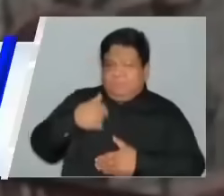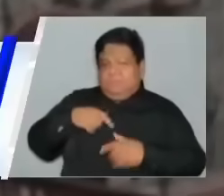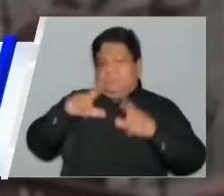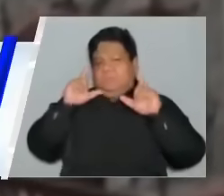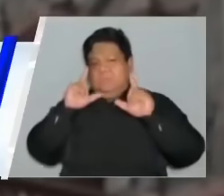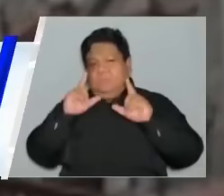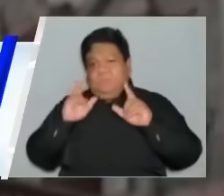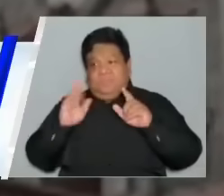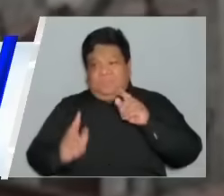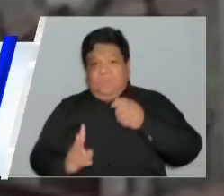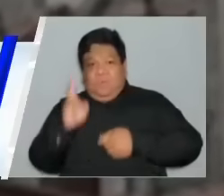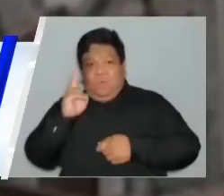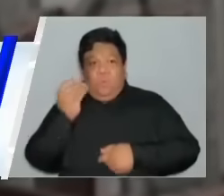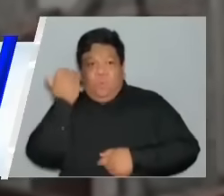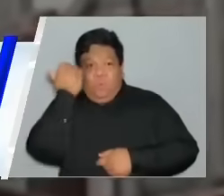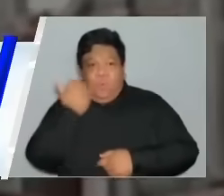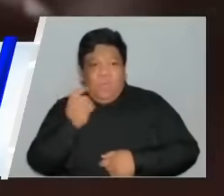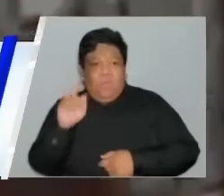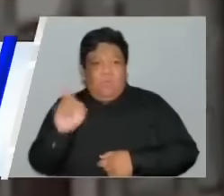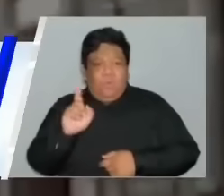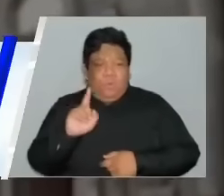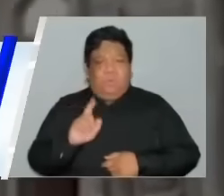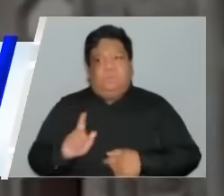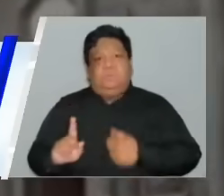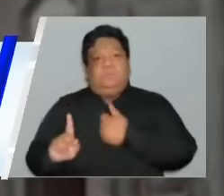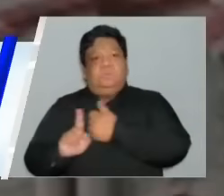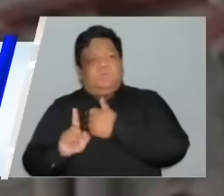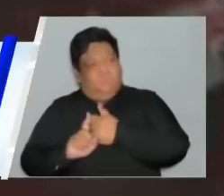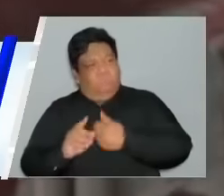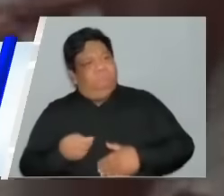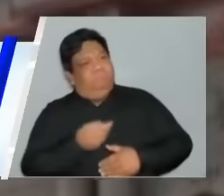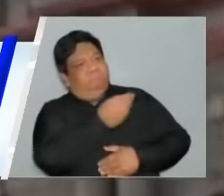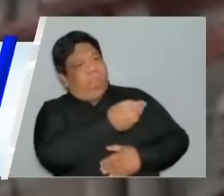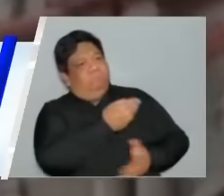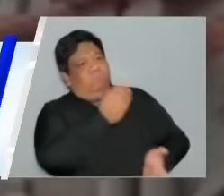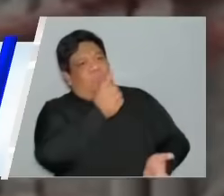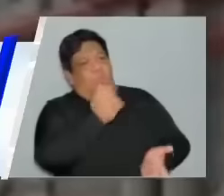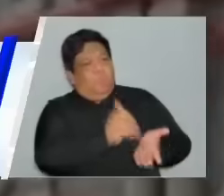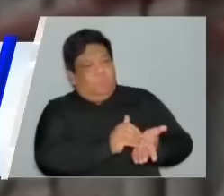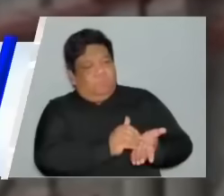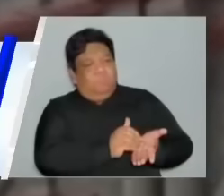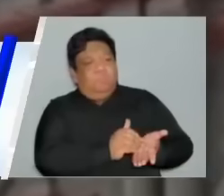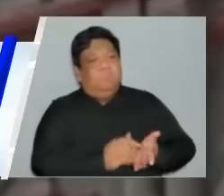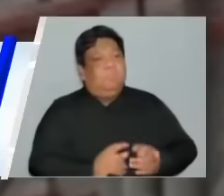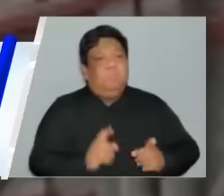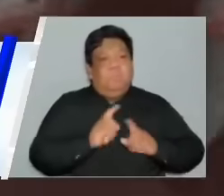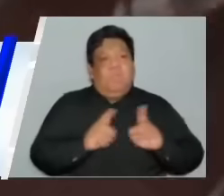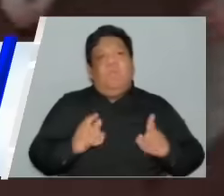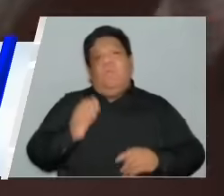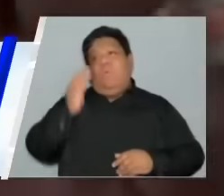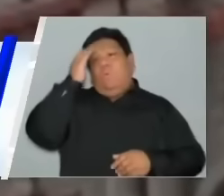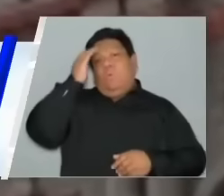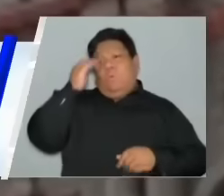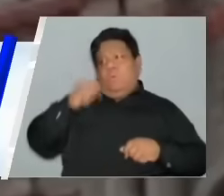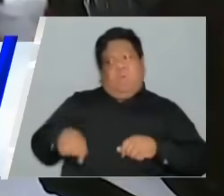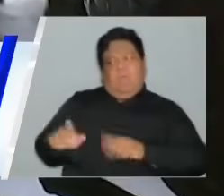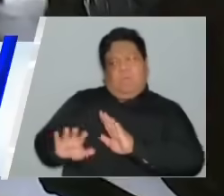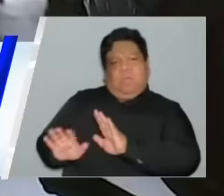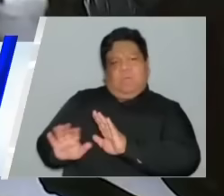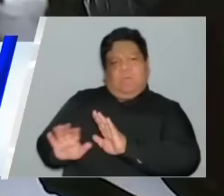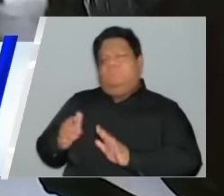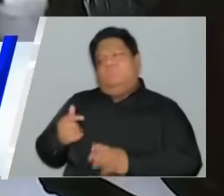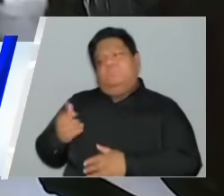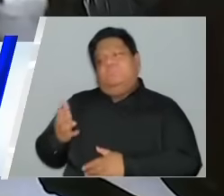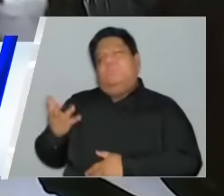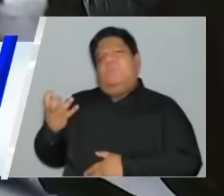Anya, yung turista ang nag-alok ng 1,000 pesos na pamasahe. Pero dahil alam daw ng driver na sobra ito, siningil niya ng 500.